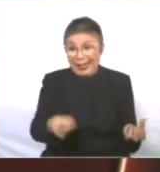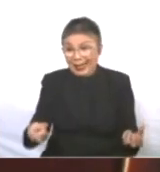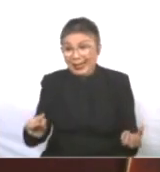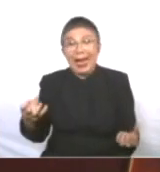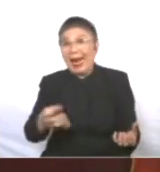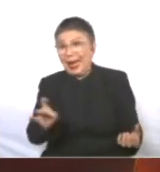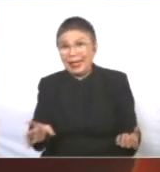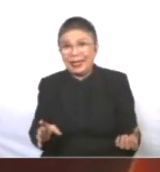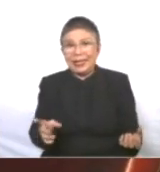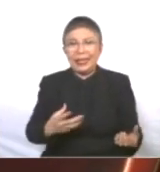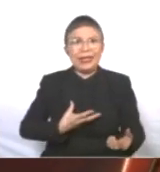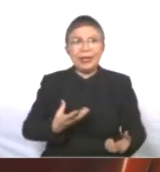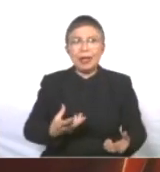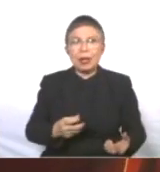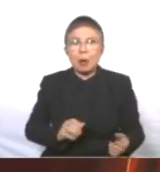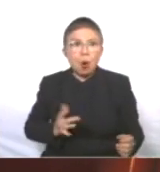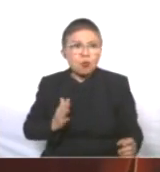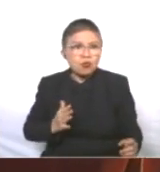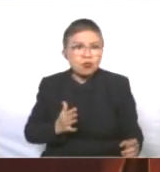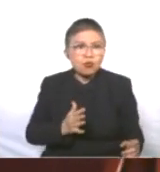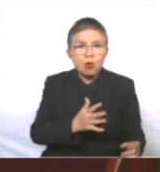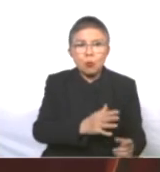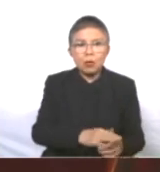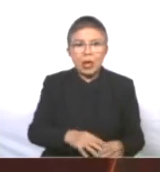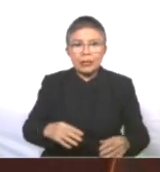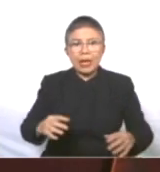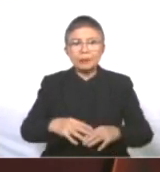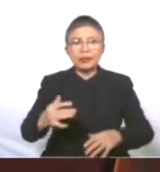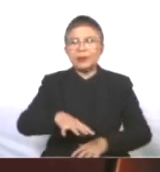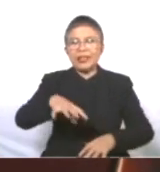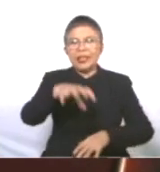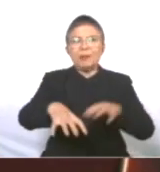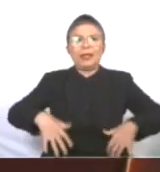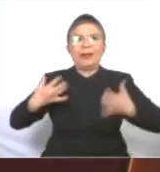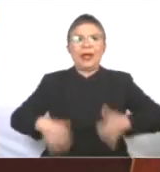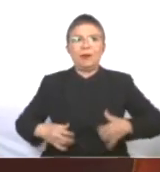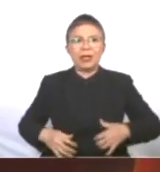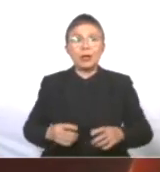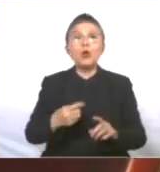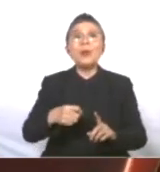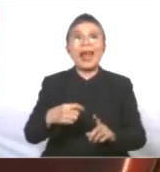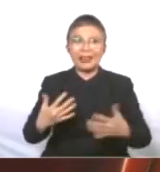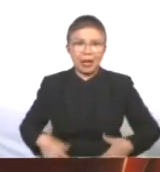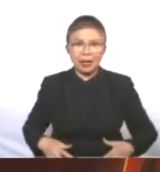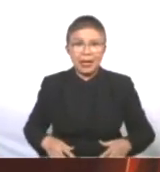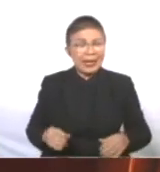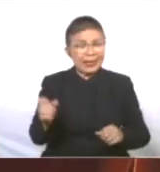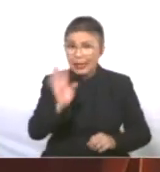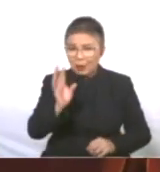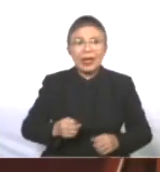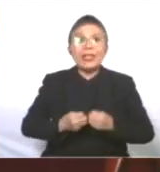Kita ini tidak ingin berburu di dalam kebun binatang. Kita ingin